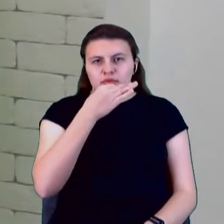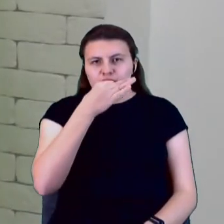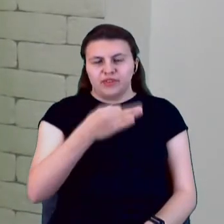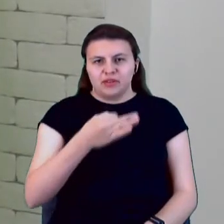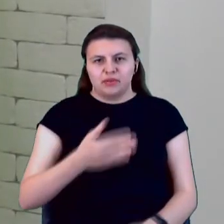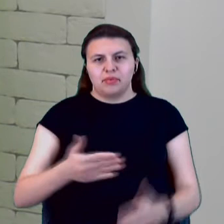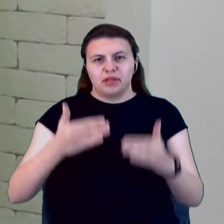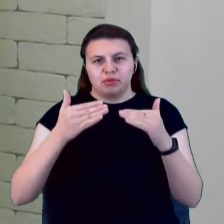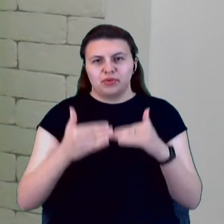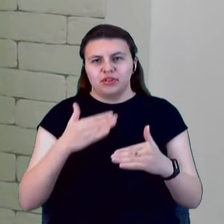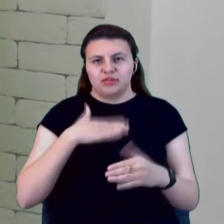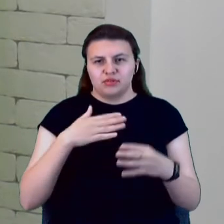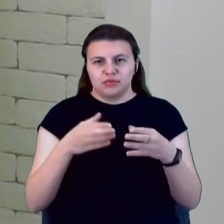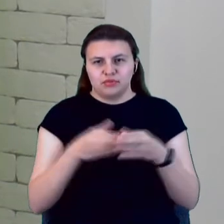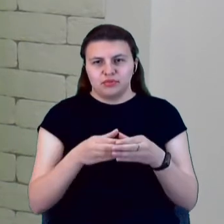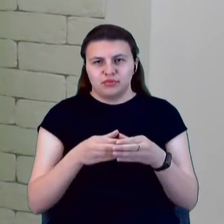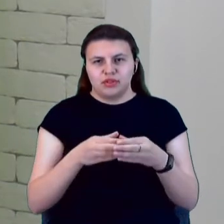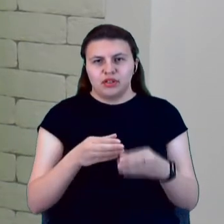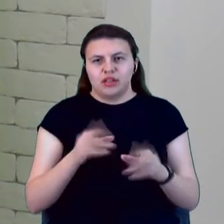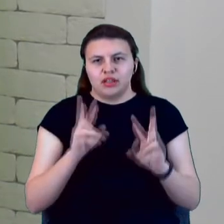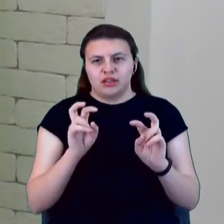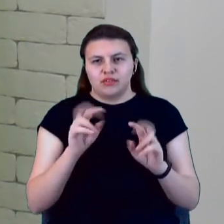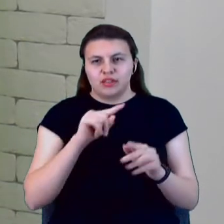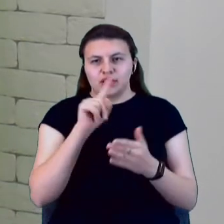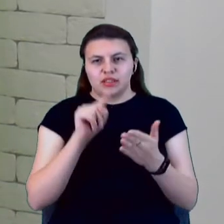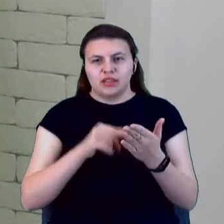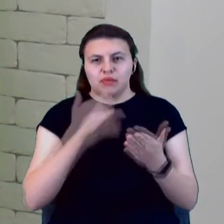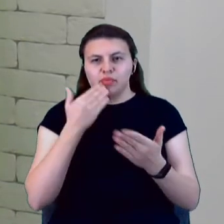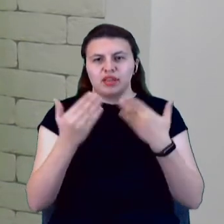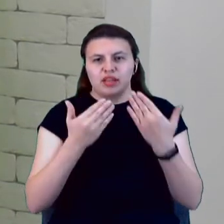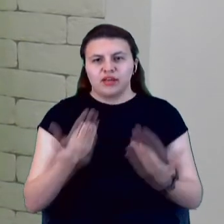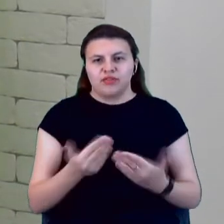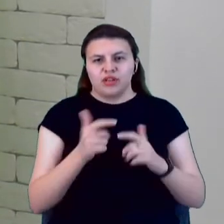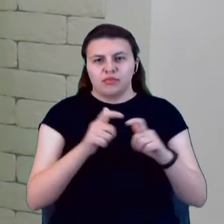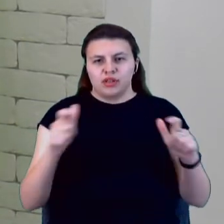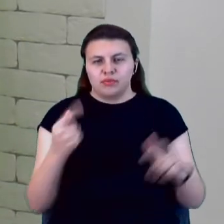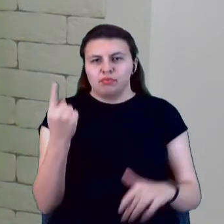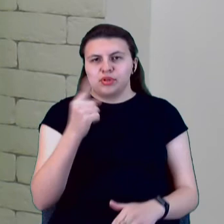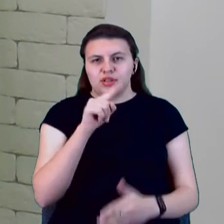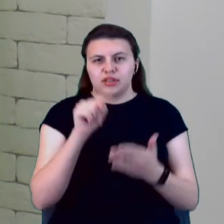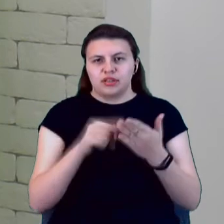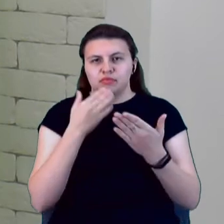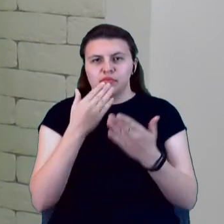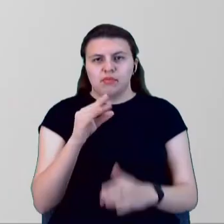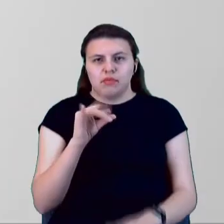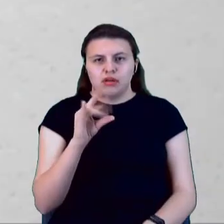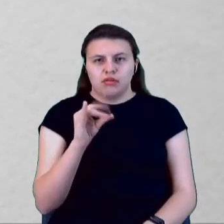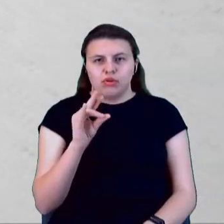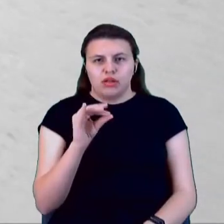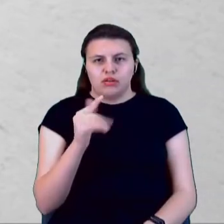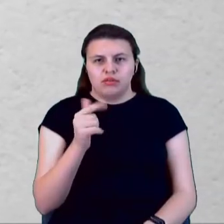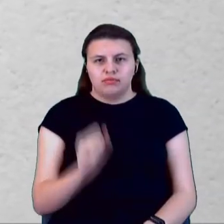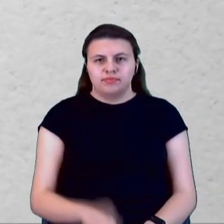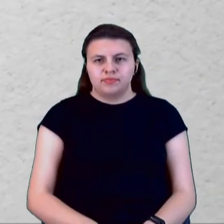до нашого наступного блоку. Він називається «Запитання від мешканців». І прошу перше запитання до пана Олега.